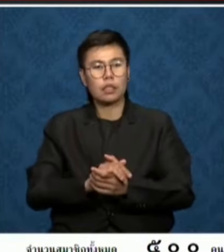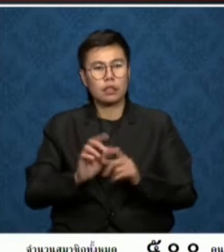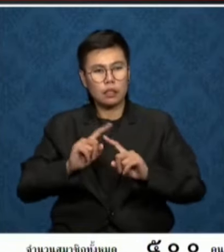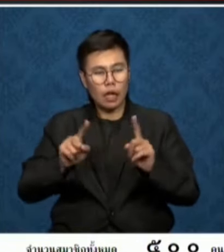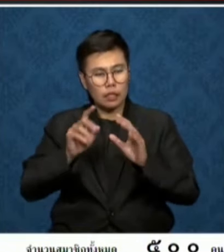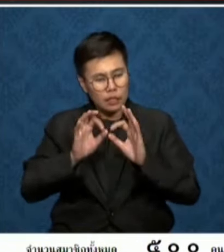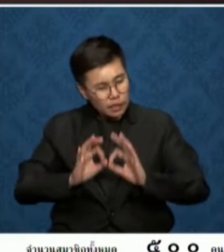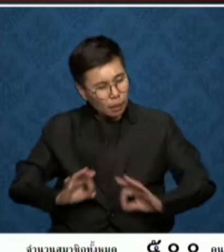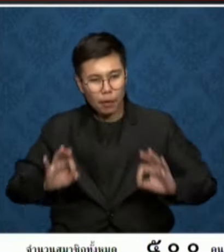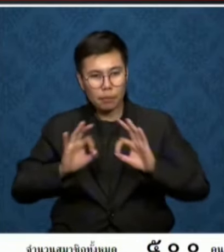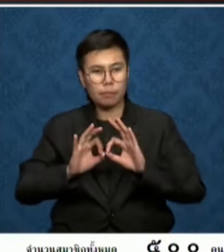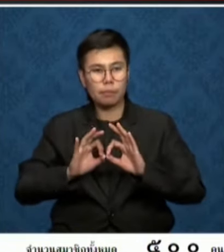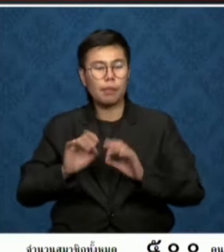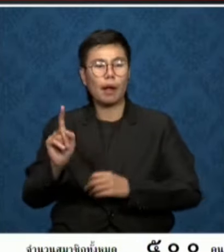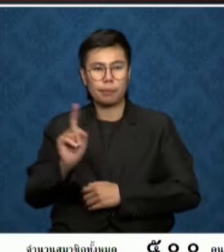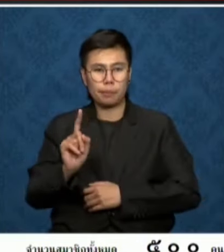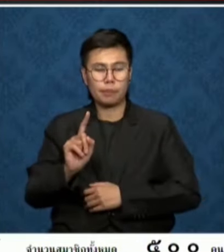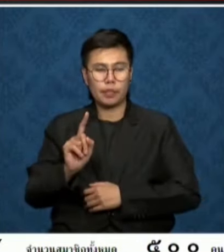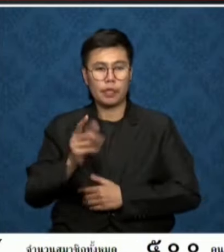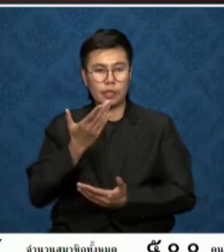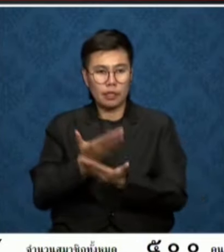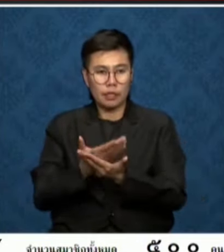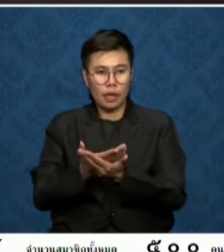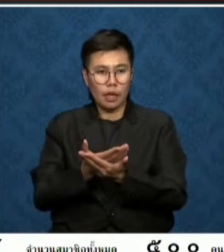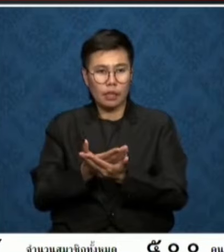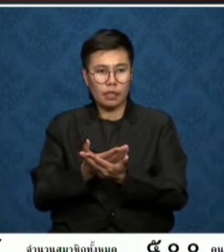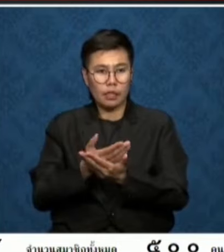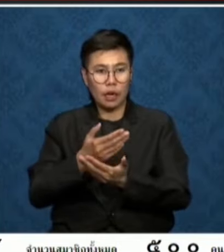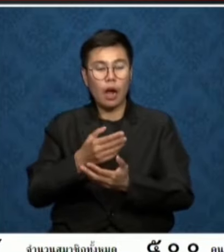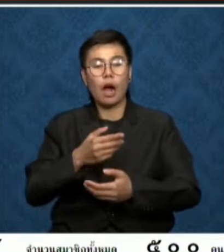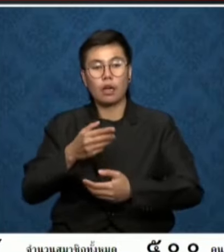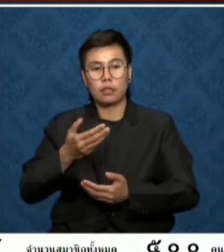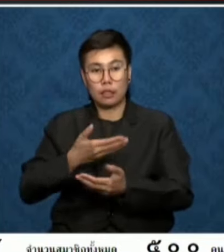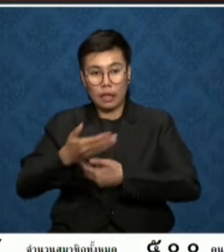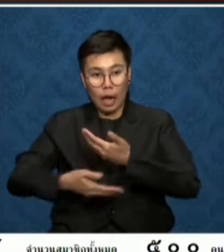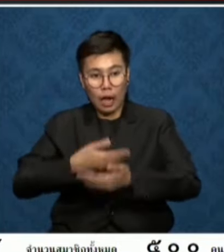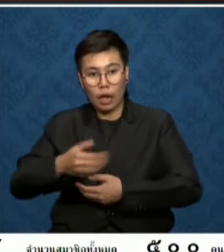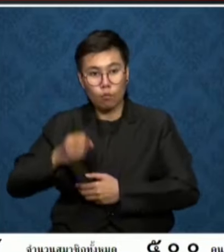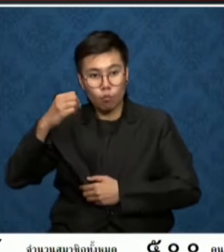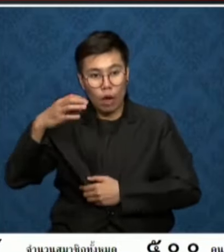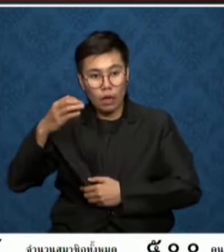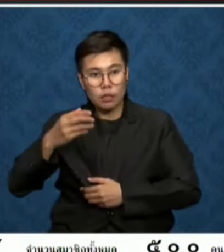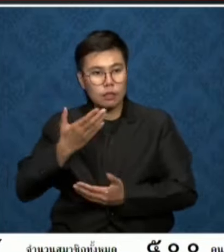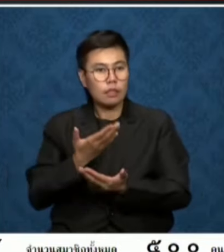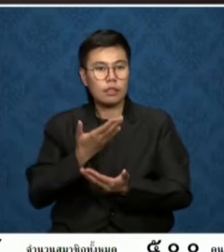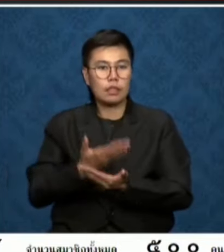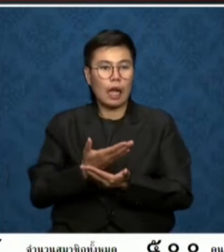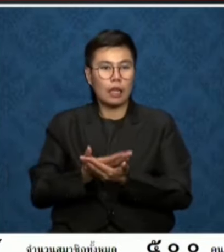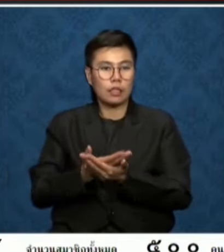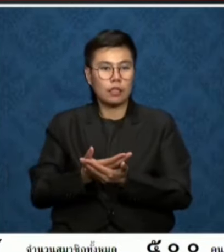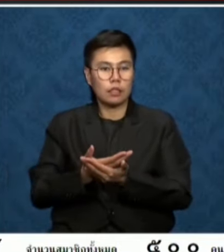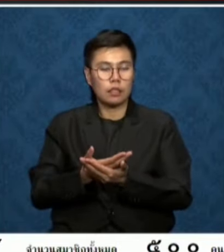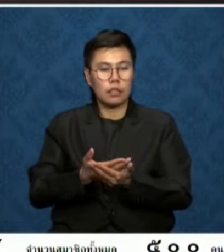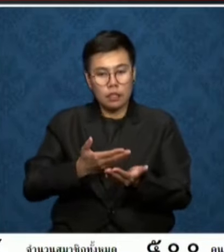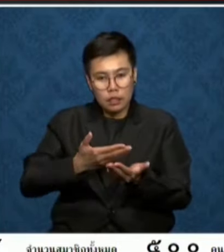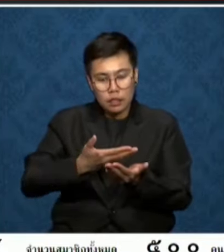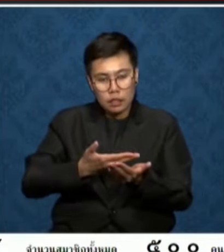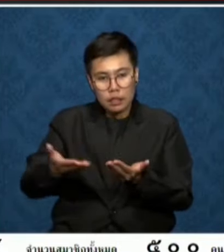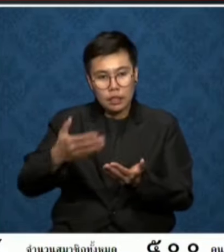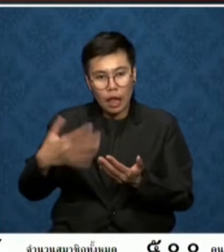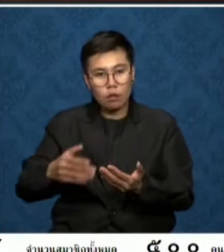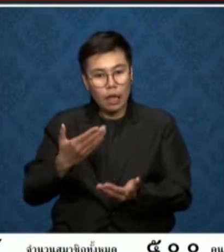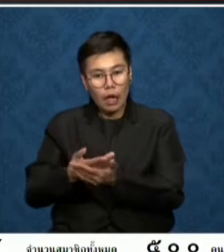ที่สำคัญไปกว่านั้นครับคือเงินที่ได้จากการขายไฟจากโรงไฟฟ้าพวกนี้มันไปอยู่ที่ไหนครับถ้าเรื่องของ